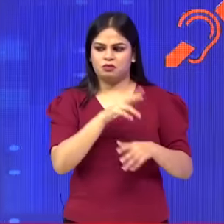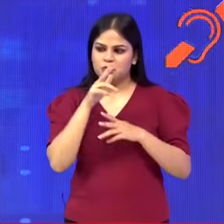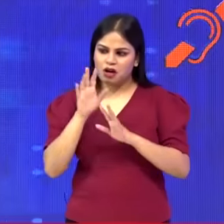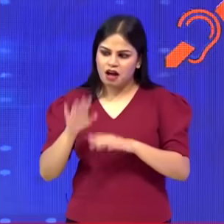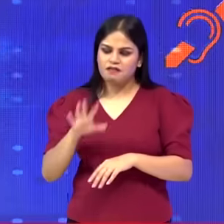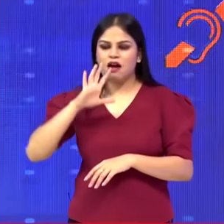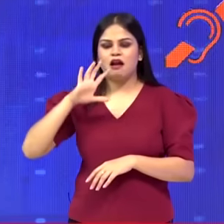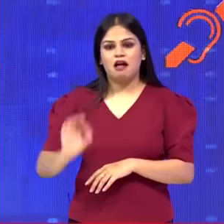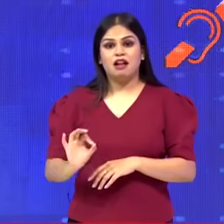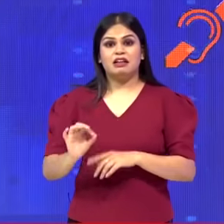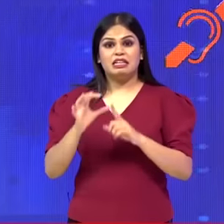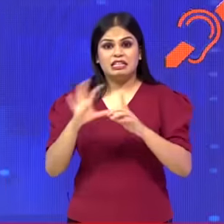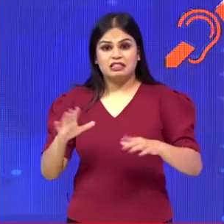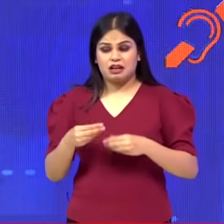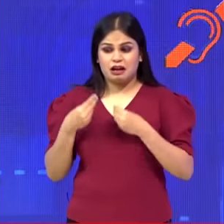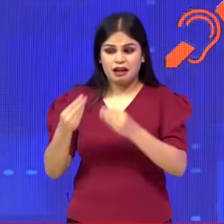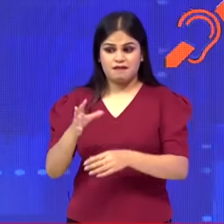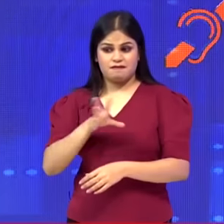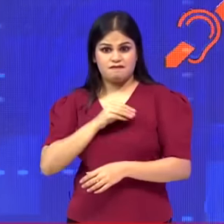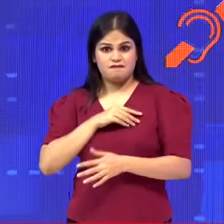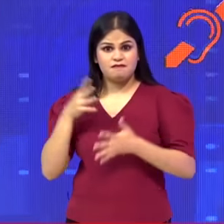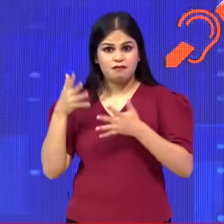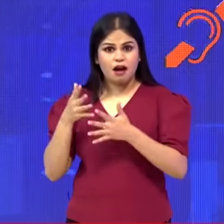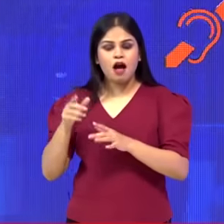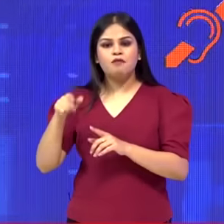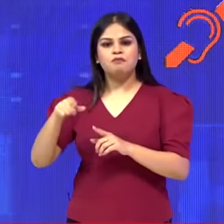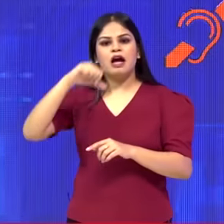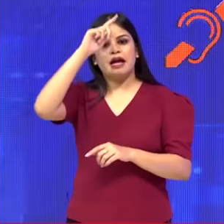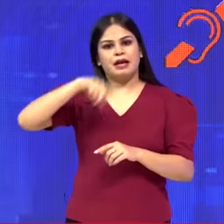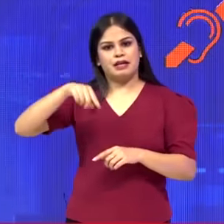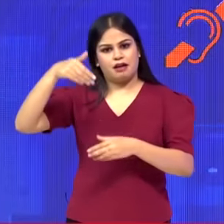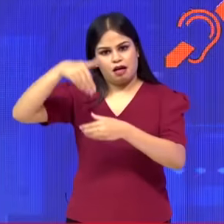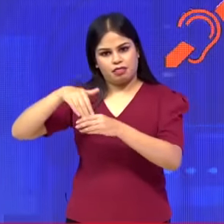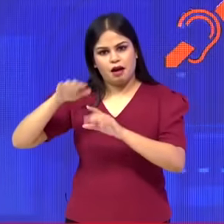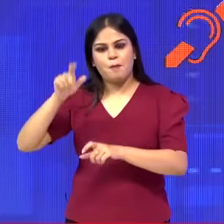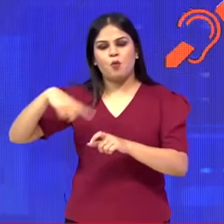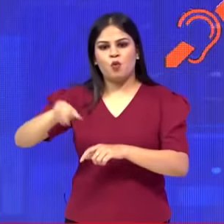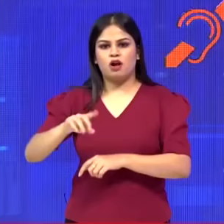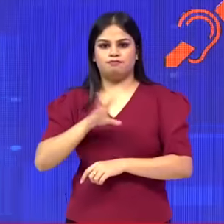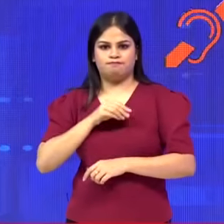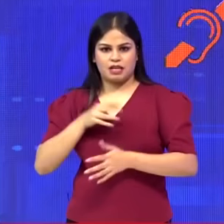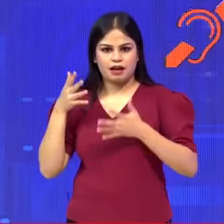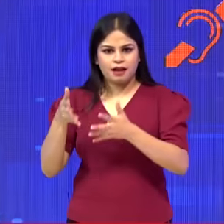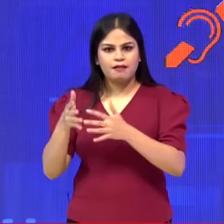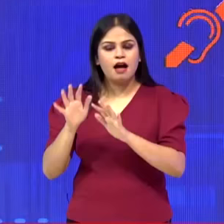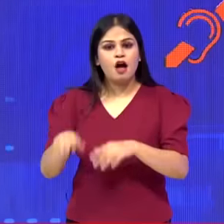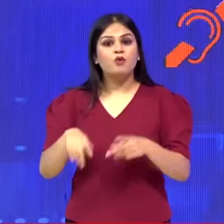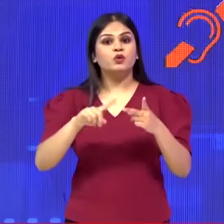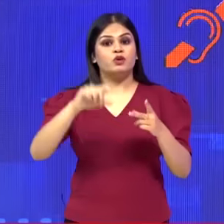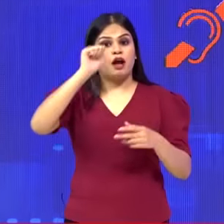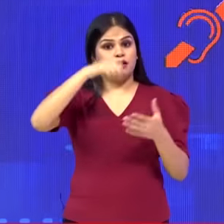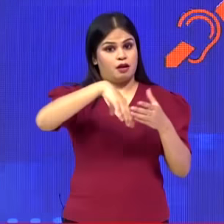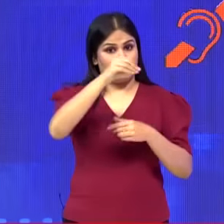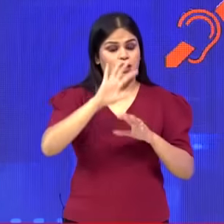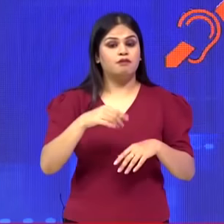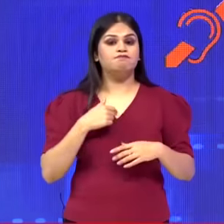है. जी सर. जो थ्रेट आपको है देश के अंदर से भी है, देश के बाहर से भी है. जी. और मैंने उसको एग्जामिन किया है.